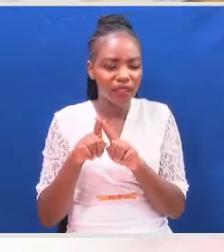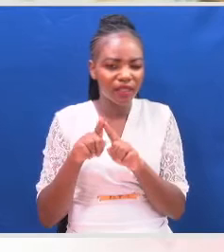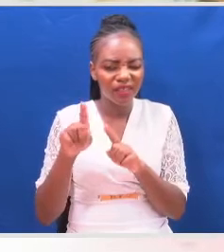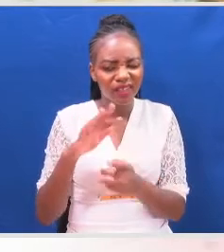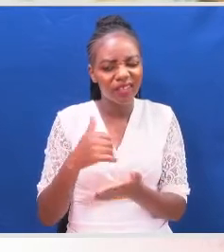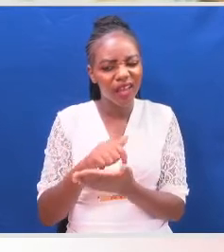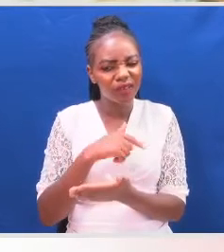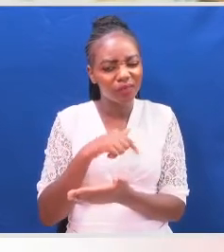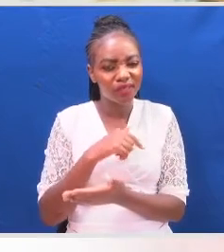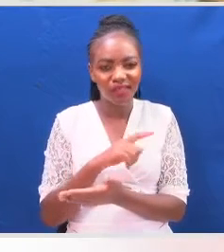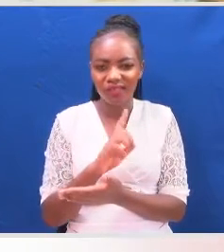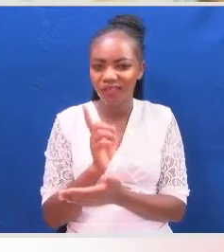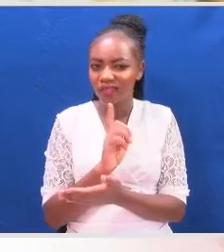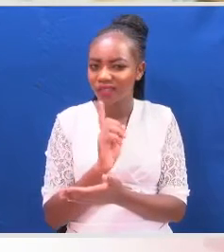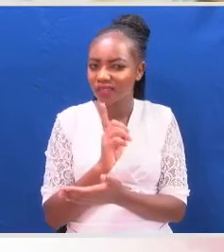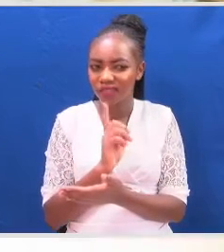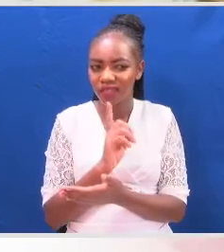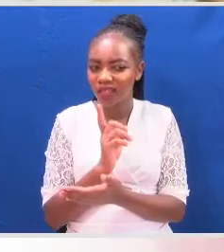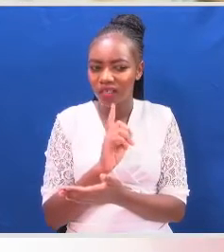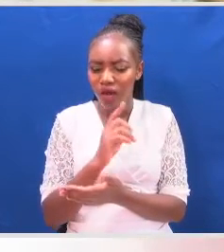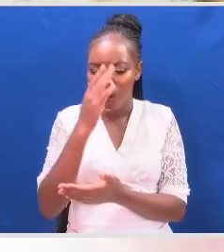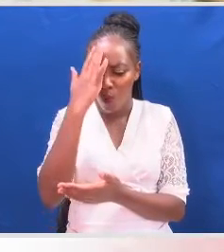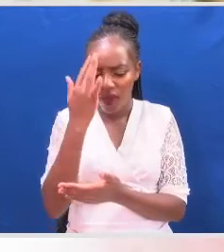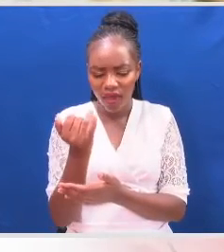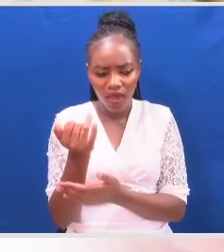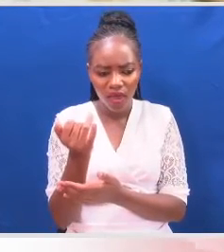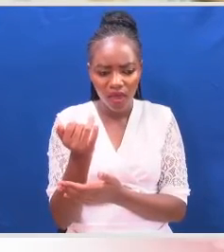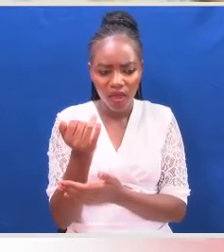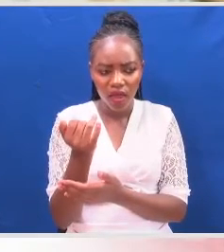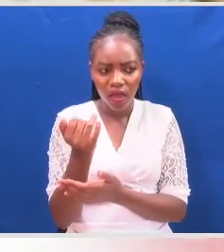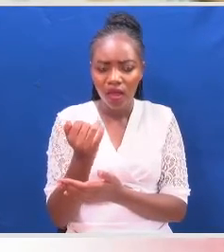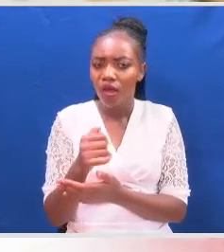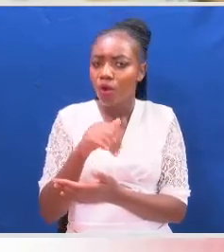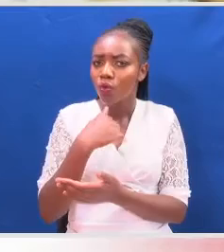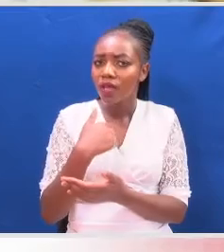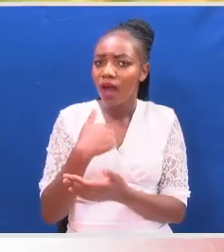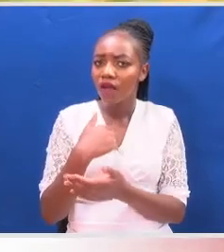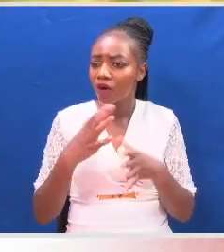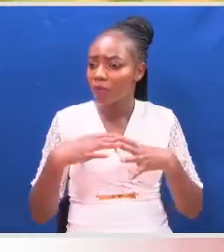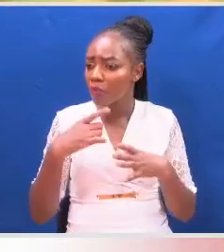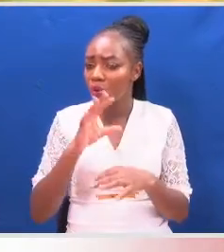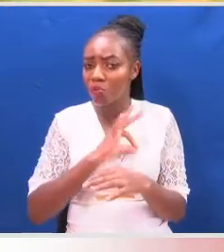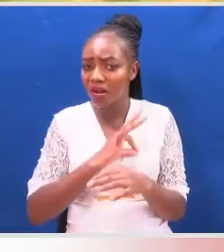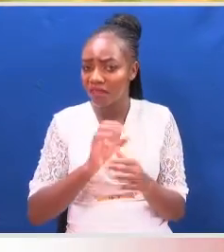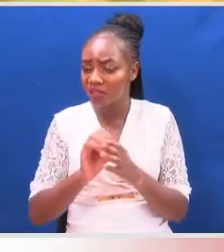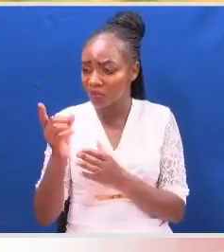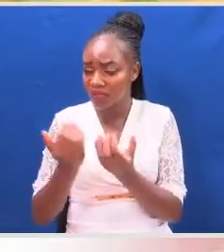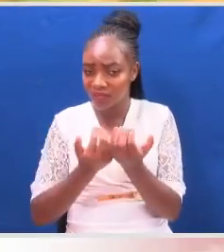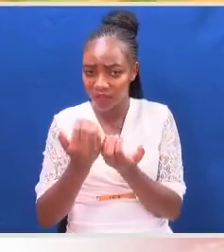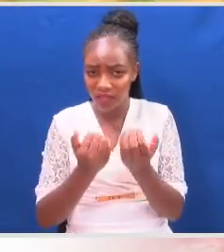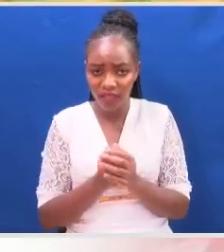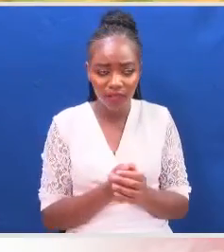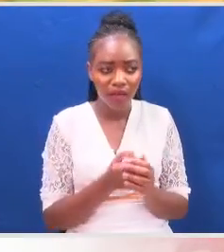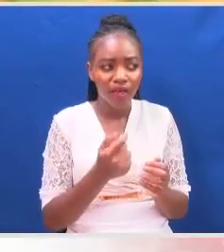hazitusaidii hizi pesa zenye tunapata. Sababu brokers ndio wanasaidika. Kulima huu wa viazi,